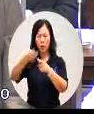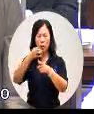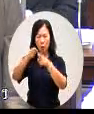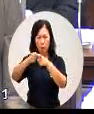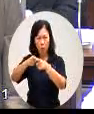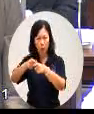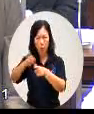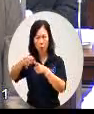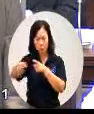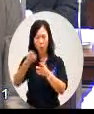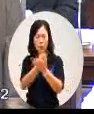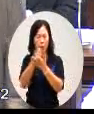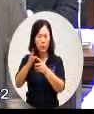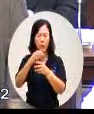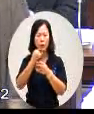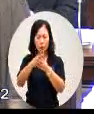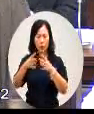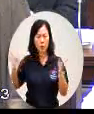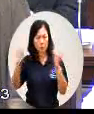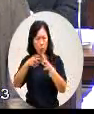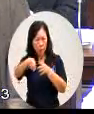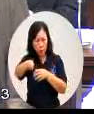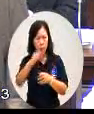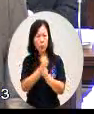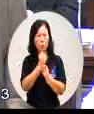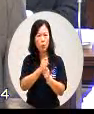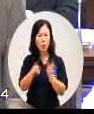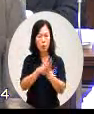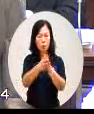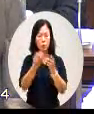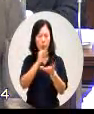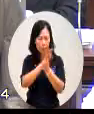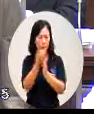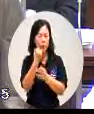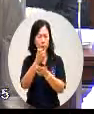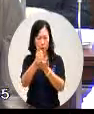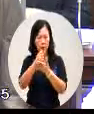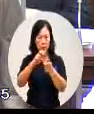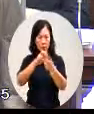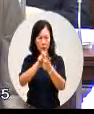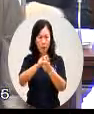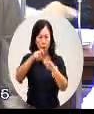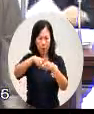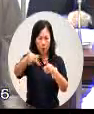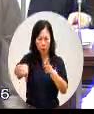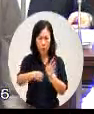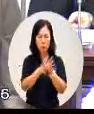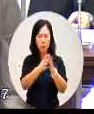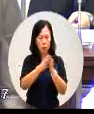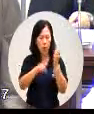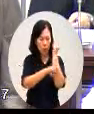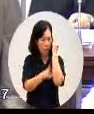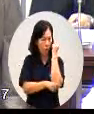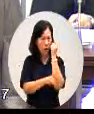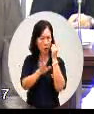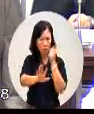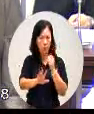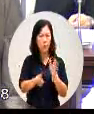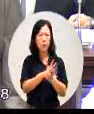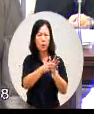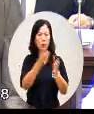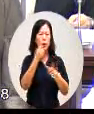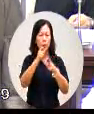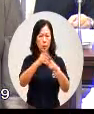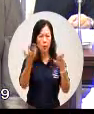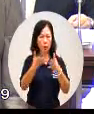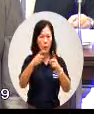家大众使用 的。嘿，啊，这个部分是不是？ 可以， 我在阳光处这里、个。一寡法令的部分，因为公务人